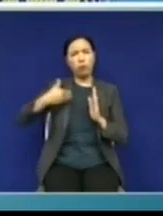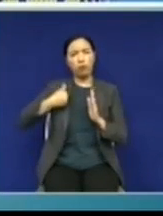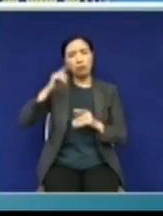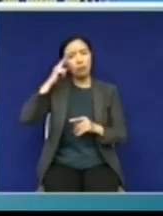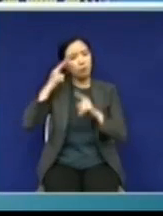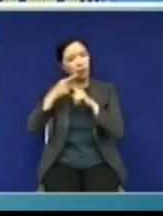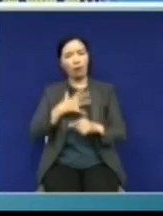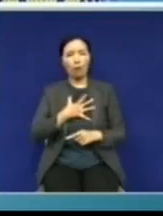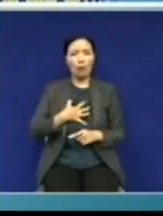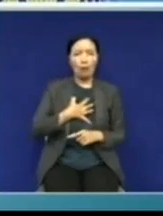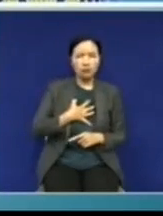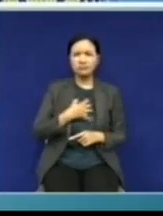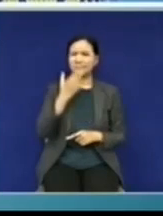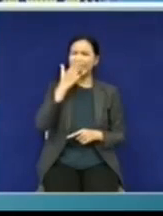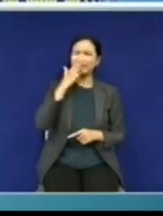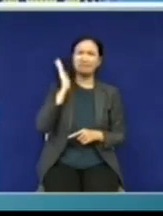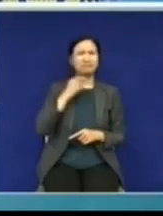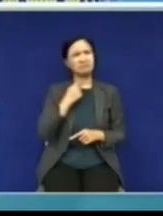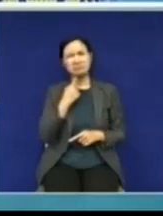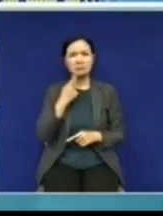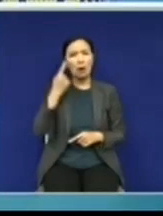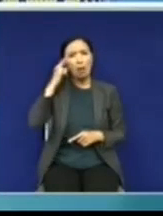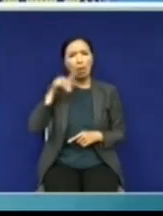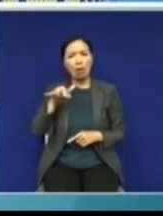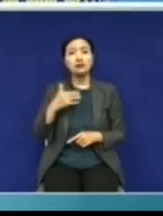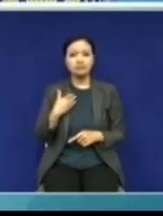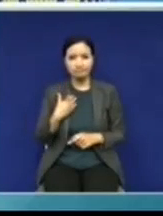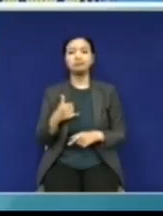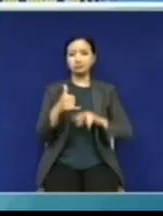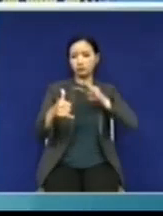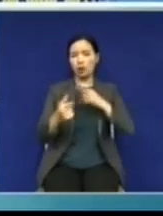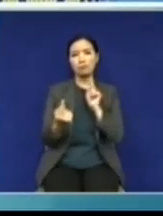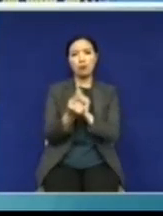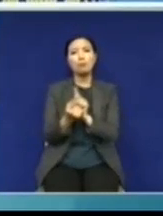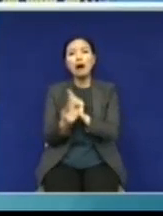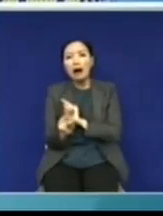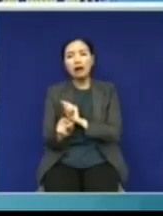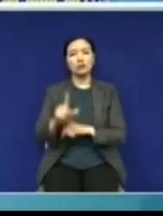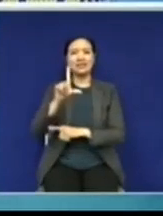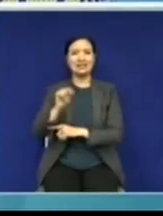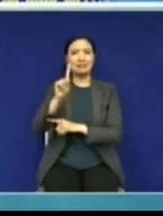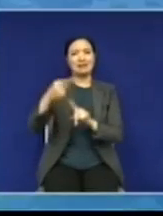คลื่นไส้และไม่ได้กลิ่นพร้อมเข้ารับการตรวจหาเชื้อและพบเชื้อในวันที่21พฤษภาคมที่ผ่านมาค่ะ